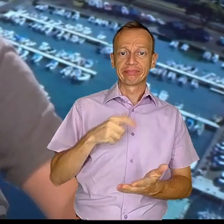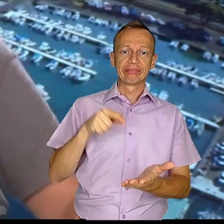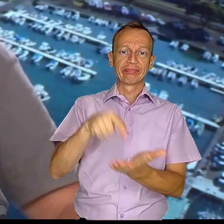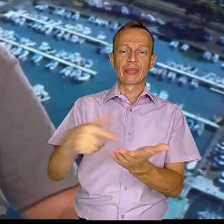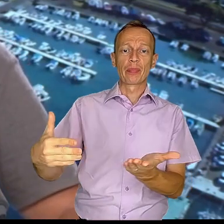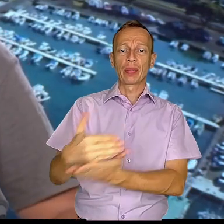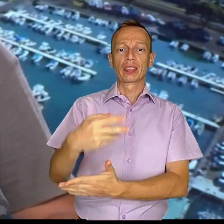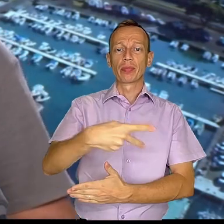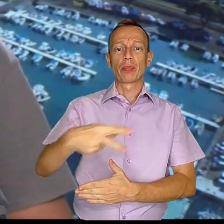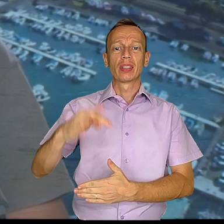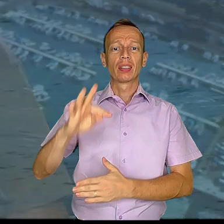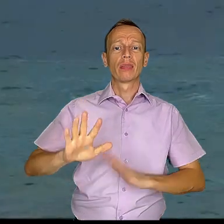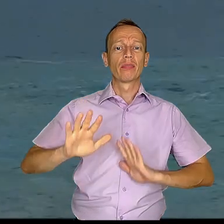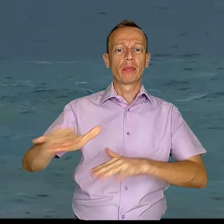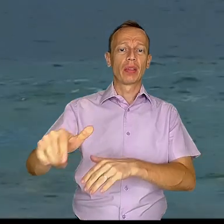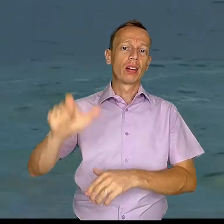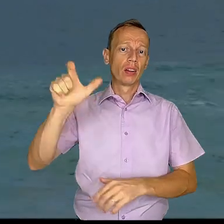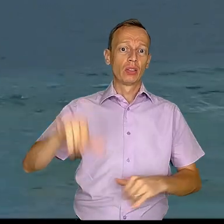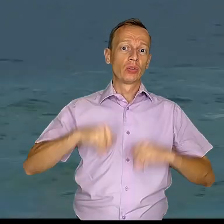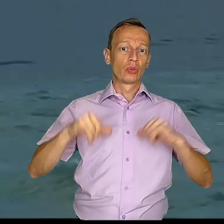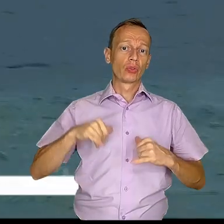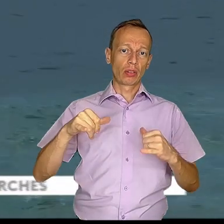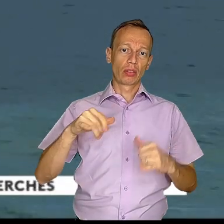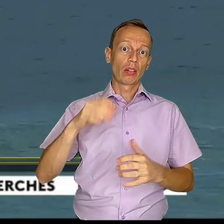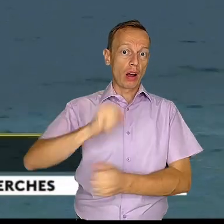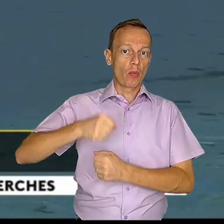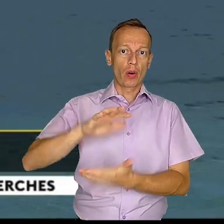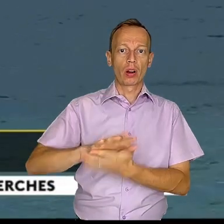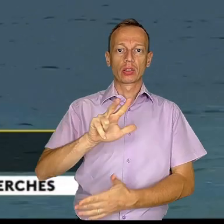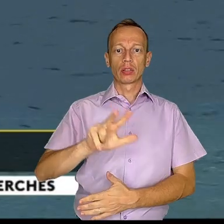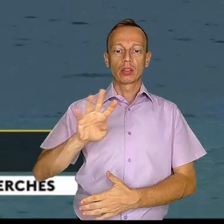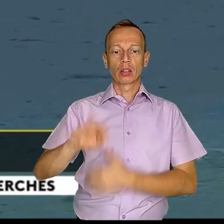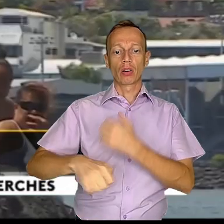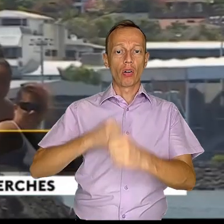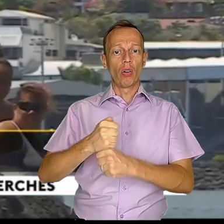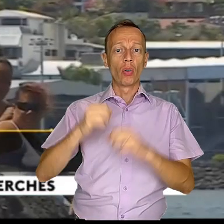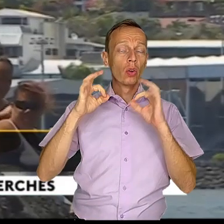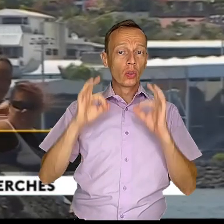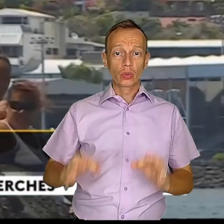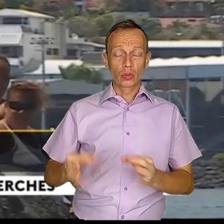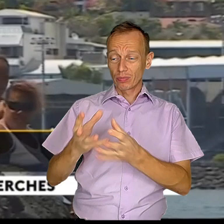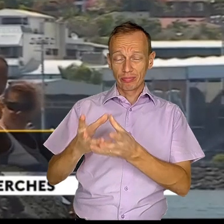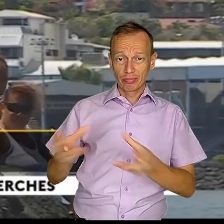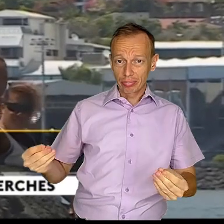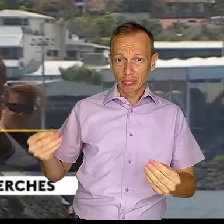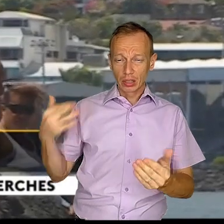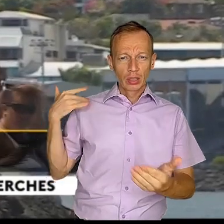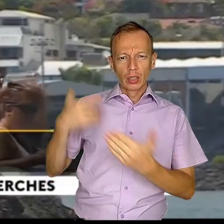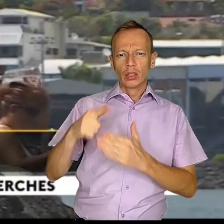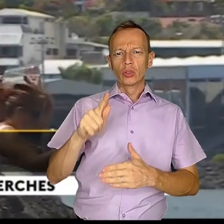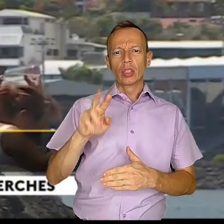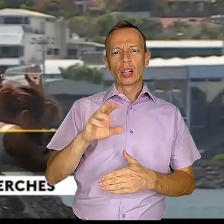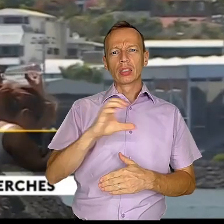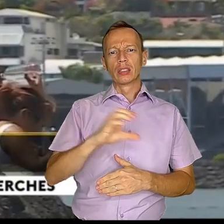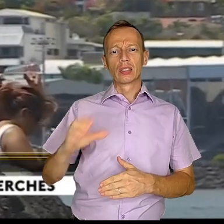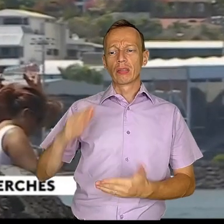non loin de la passe de Papeete lundi dernier où Enoha Huuti, jeune rameur de 34 ans, avait été porté disparu.